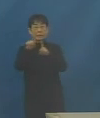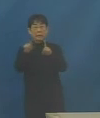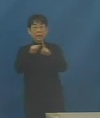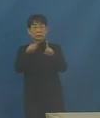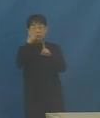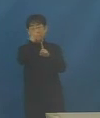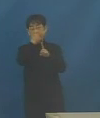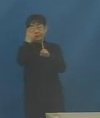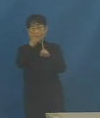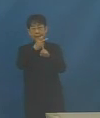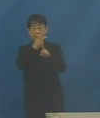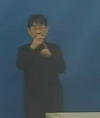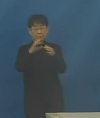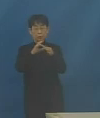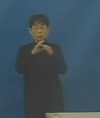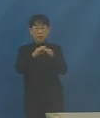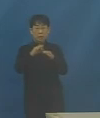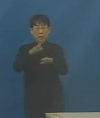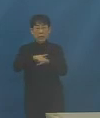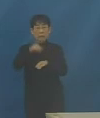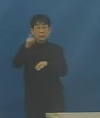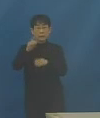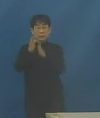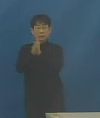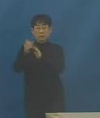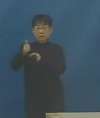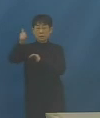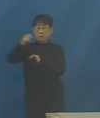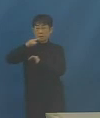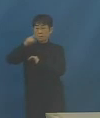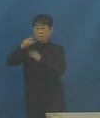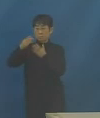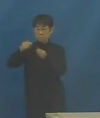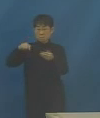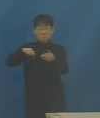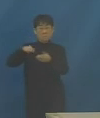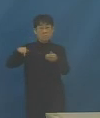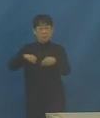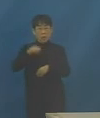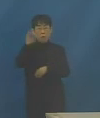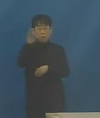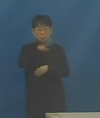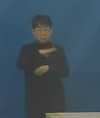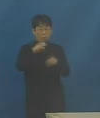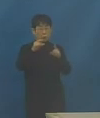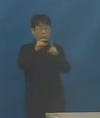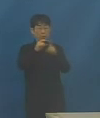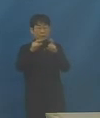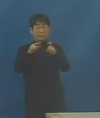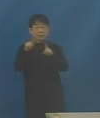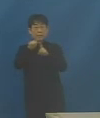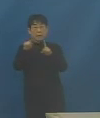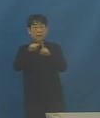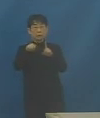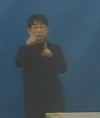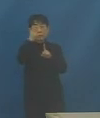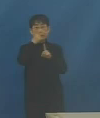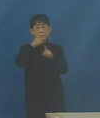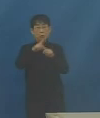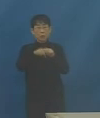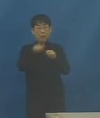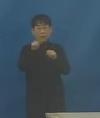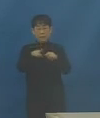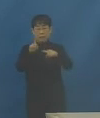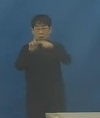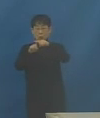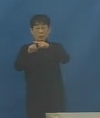についてなんですけれども冒頭知事あの子発現の中でまぁ無料 pcr 検査の会場でまあこの妖精が